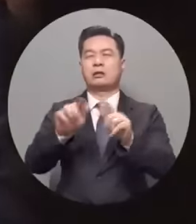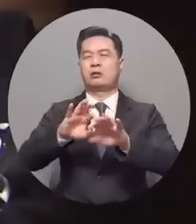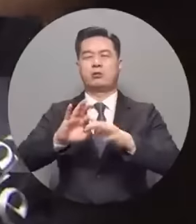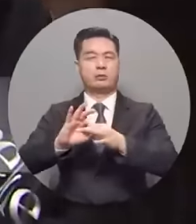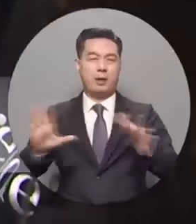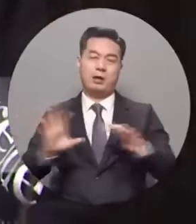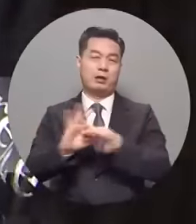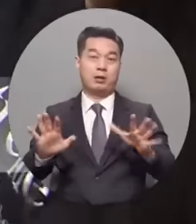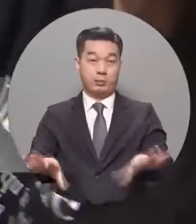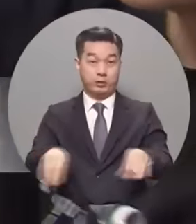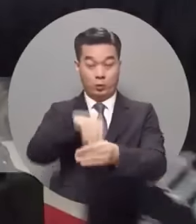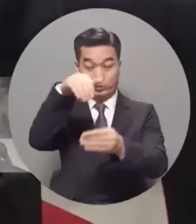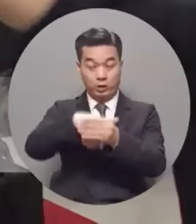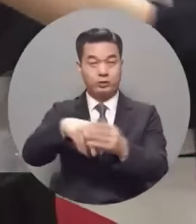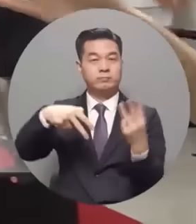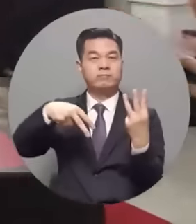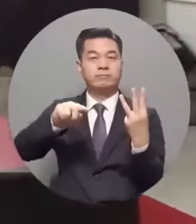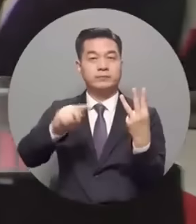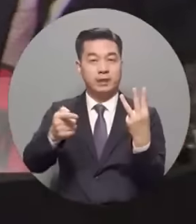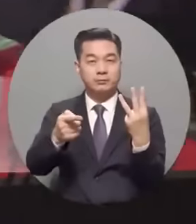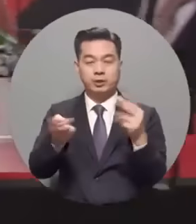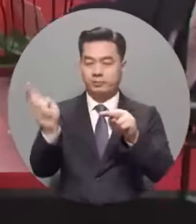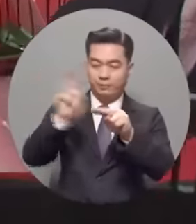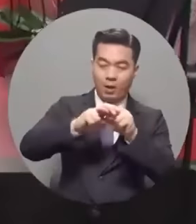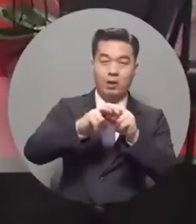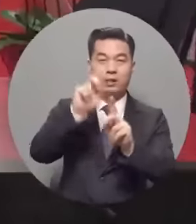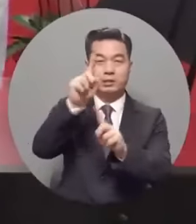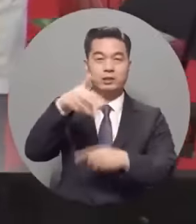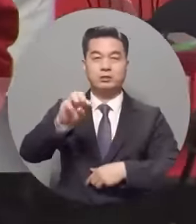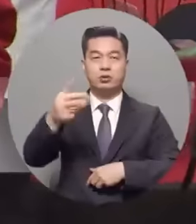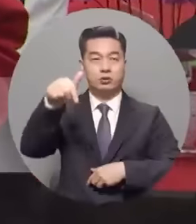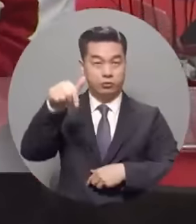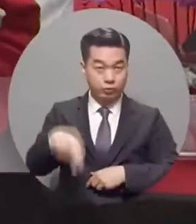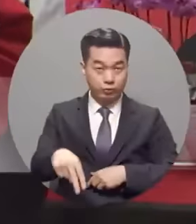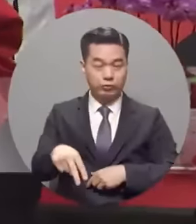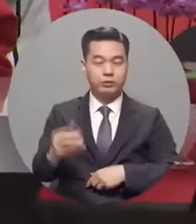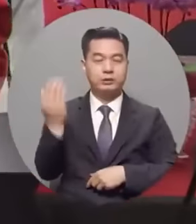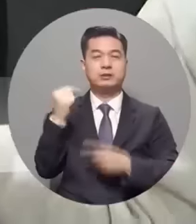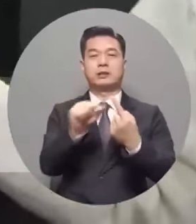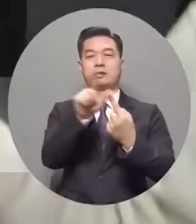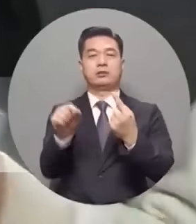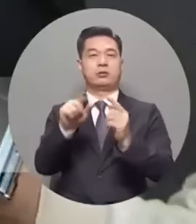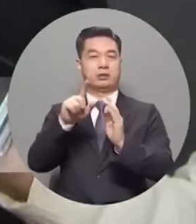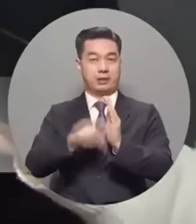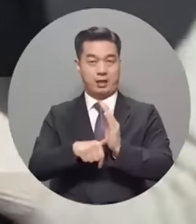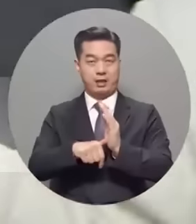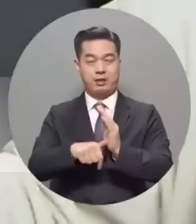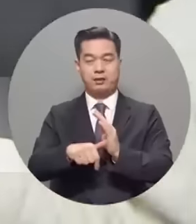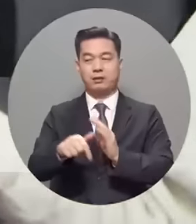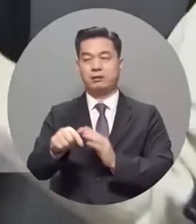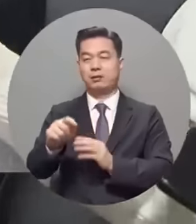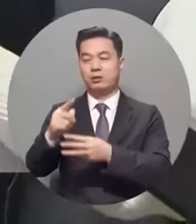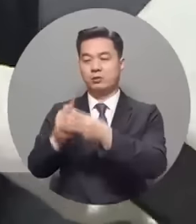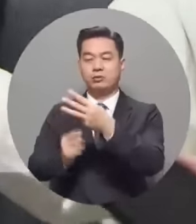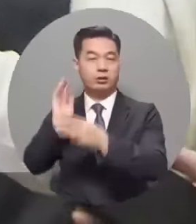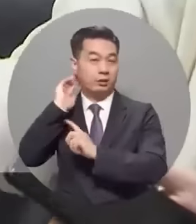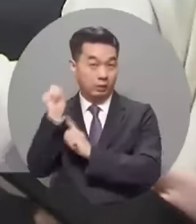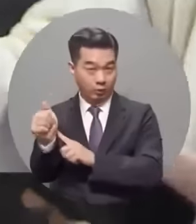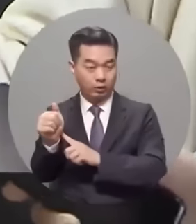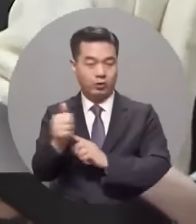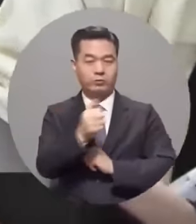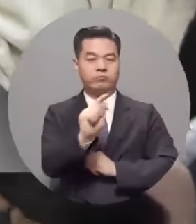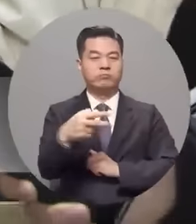이번 총선 3선 고지에 오른 이철규 의원은 지난 1월 윤석열 대통령과 한동훈 당시 비대위원장이 충돌할